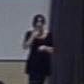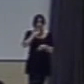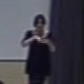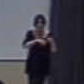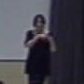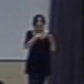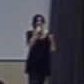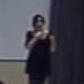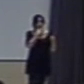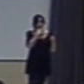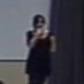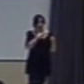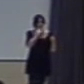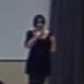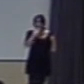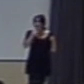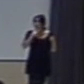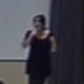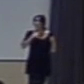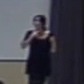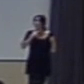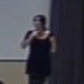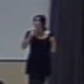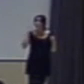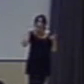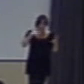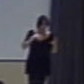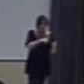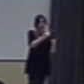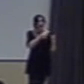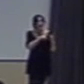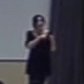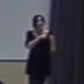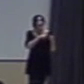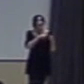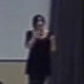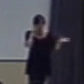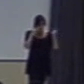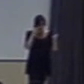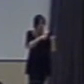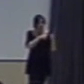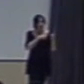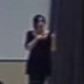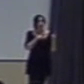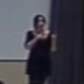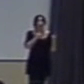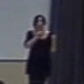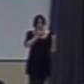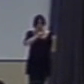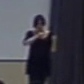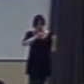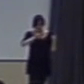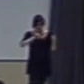Carme Figueres, consellera del Consell de l'Audiovisual de Catalunya, la Llúcia Oliva, presidenta de la Fundació del Consell de la